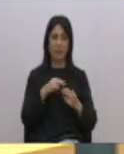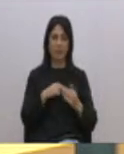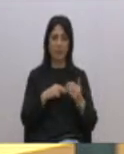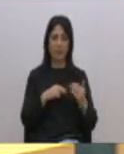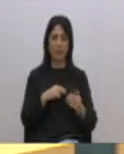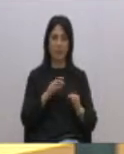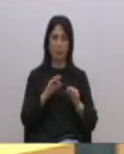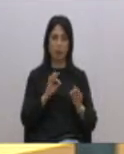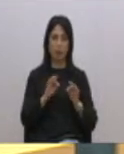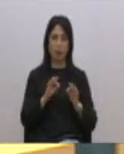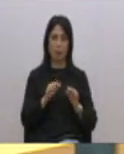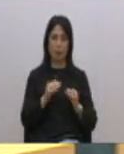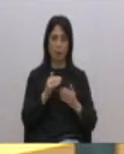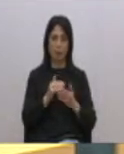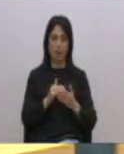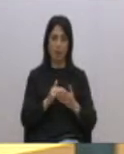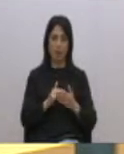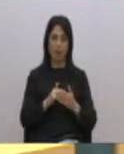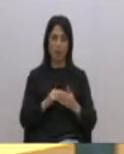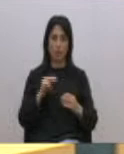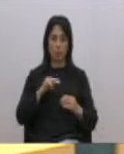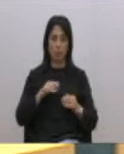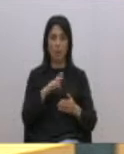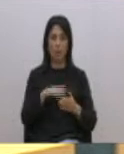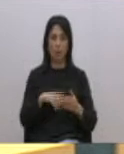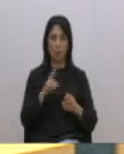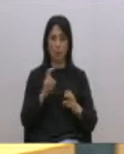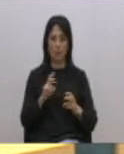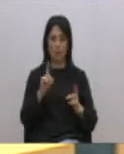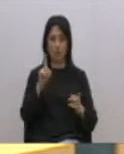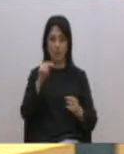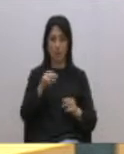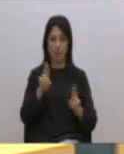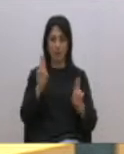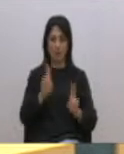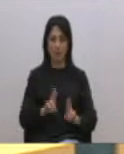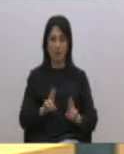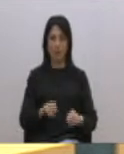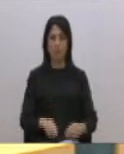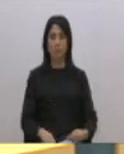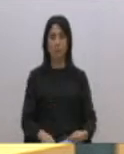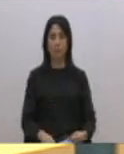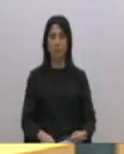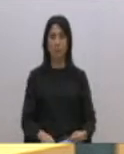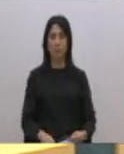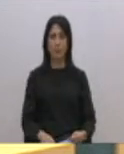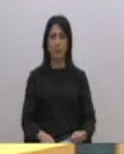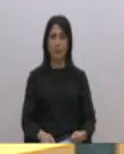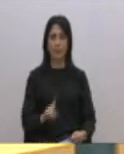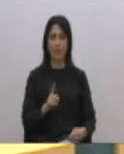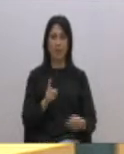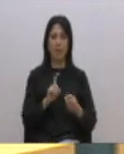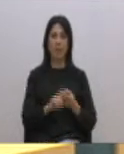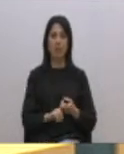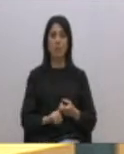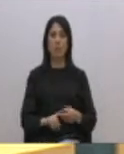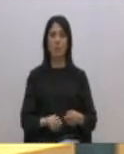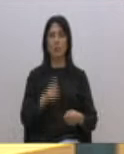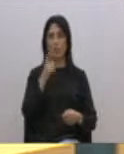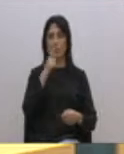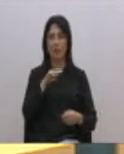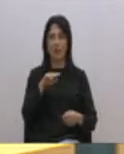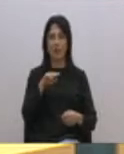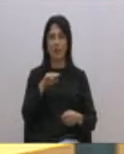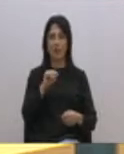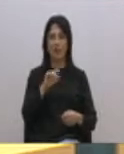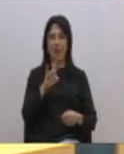დაწესებულების ნორმალურ რეჟიმში ფუნქციონირების გარანტიების შესაბამისი წესებისა რაც შეეხება ბატონ ტარიელი